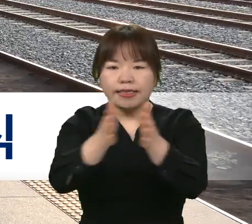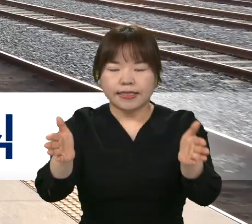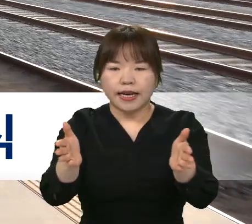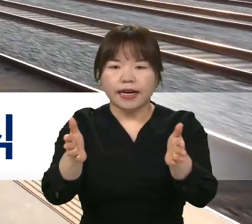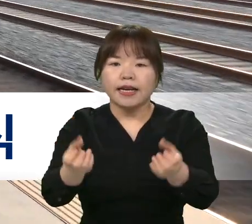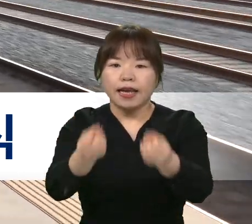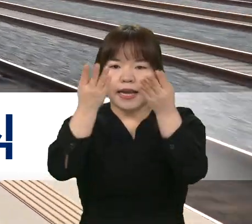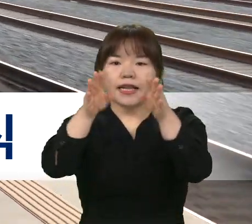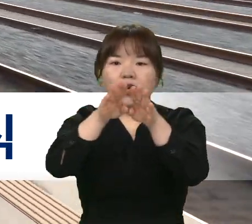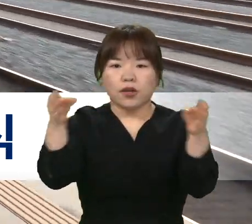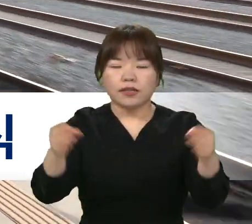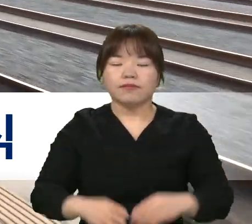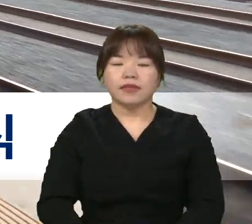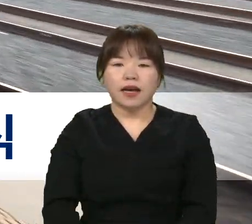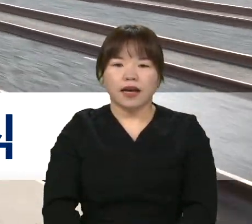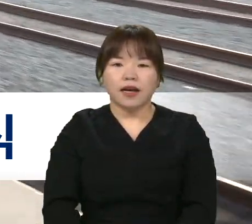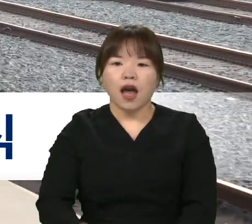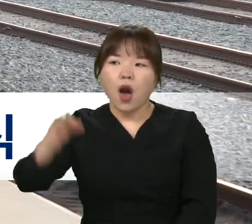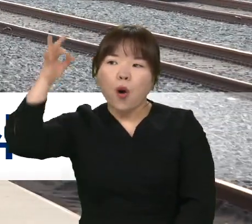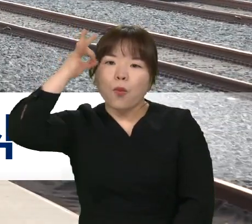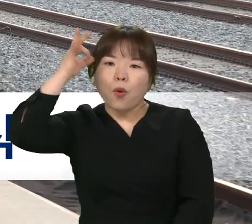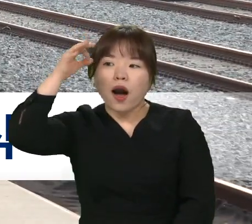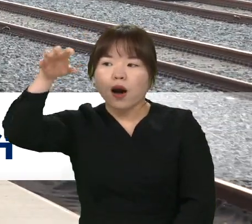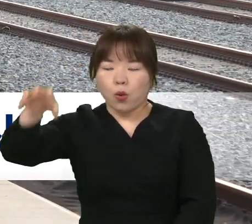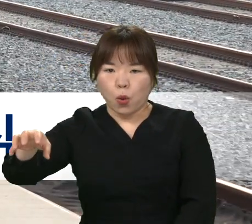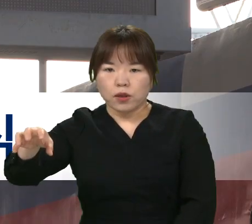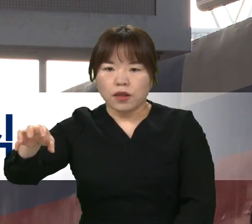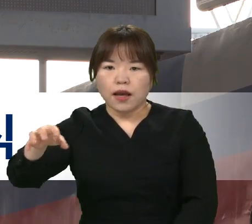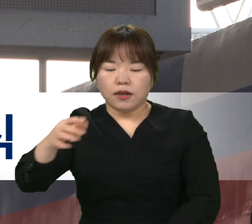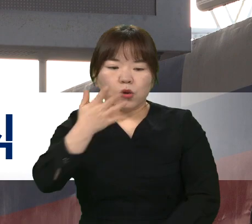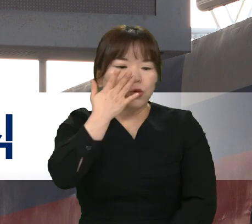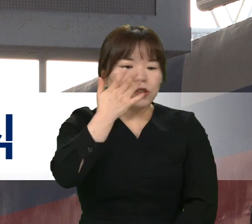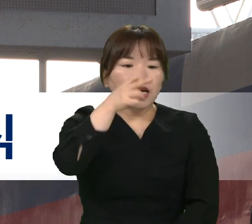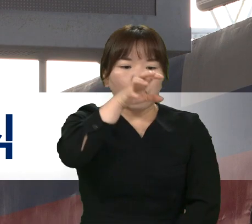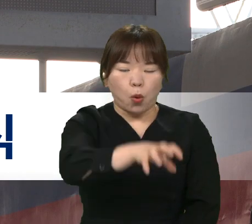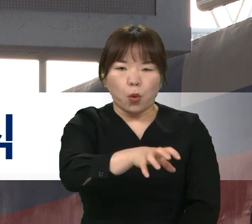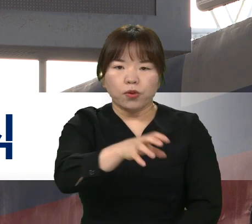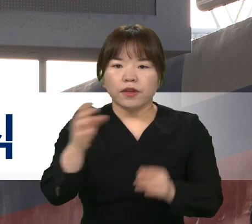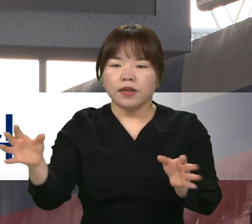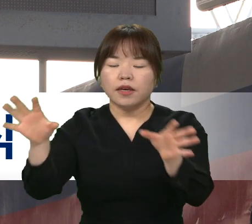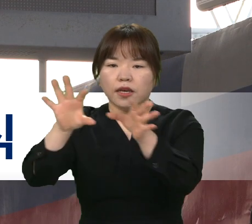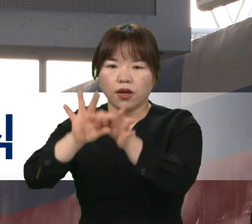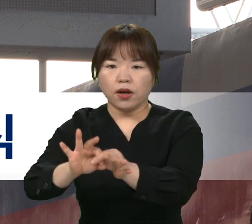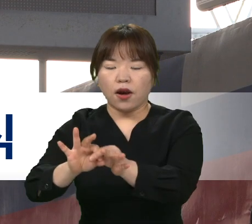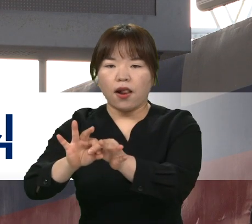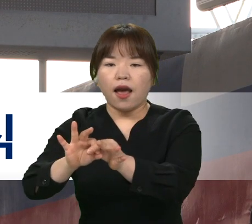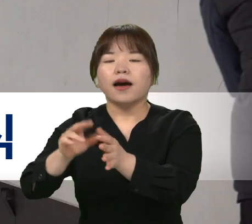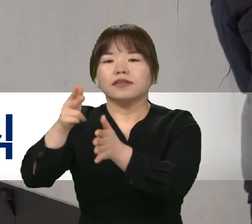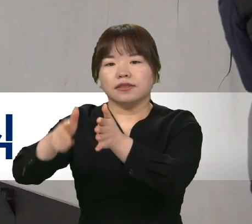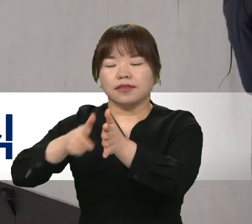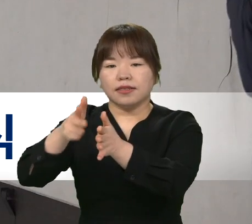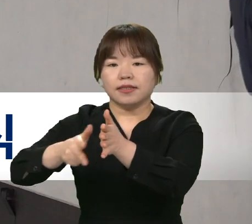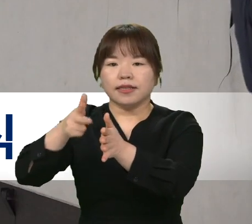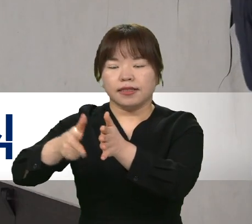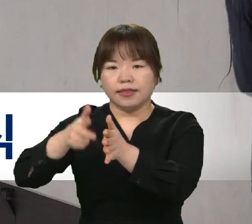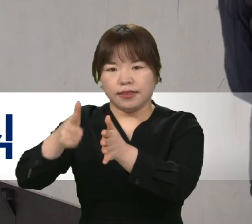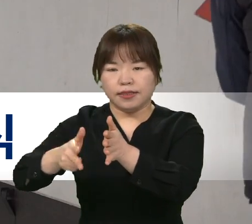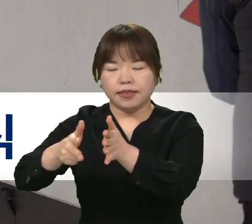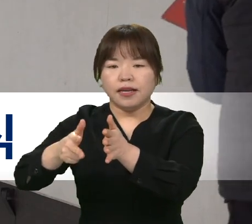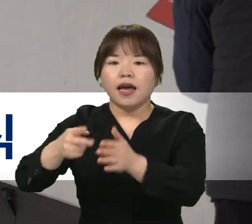기념식을 가셨습니다 연일읍 자명리 와 울산 남구 삼산동을 있는 동해남부선 울산 포항 구간에 대한